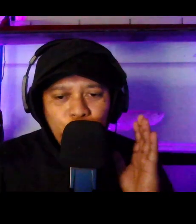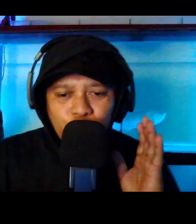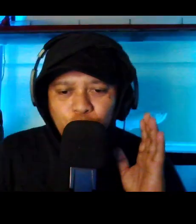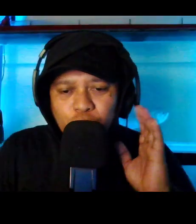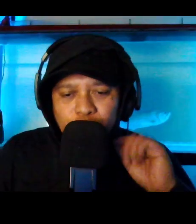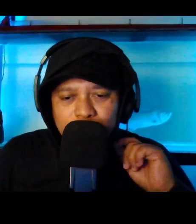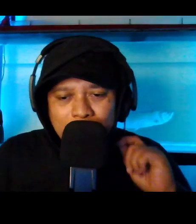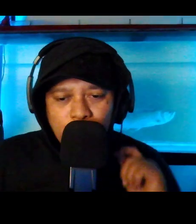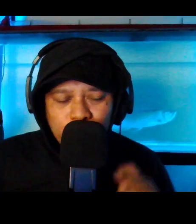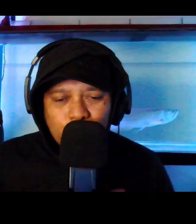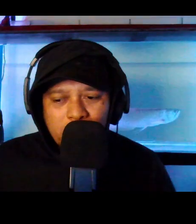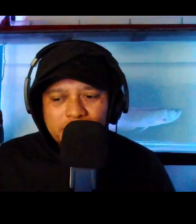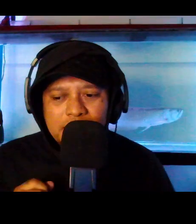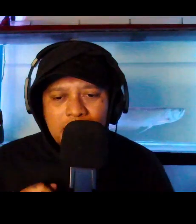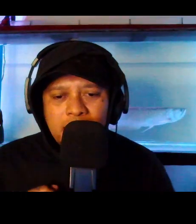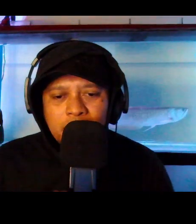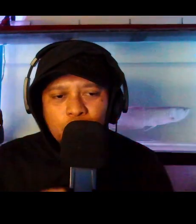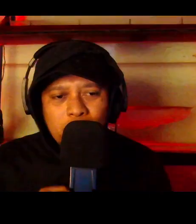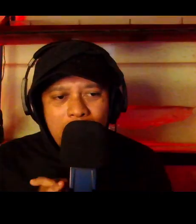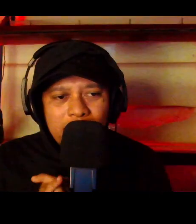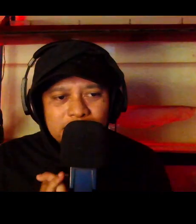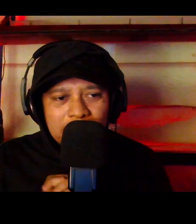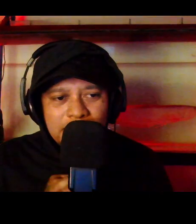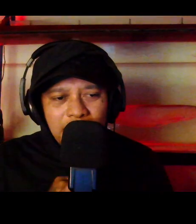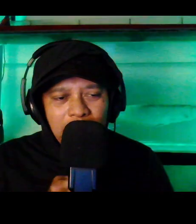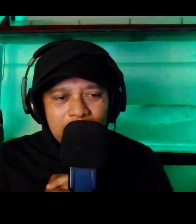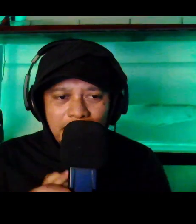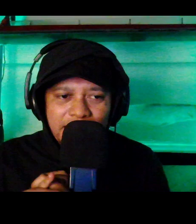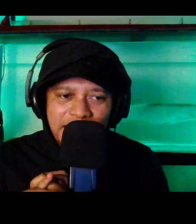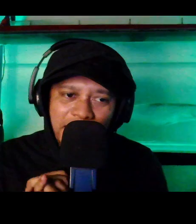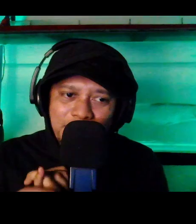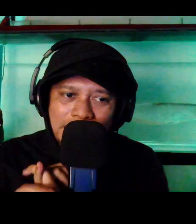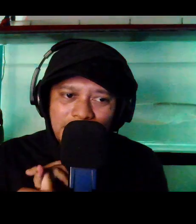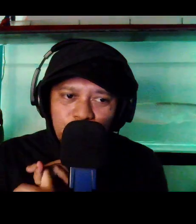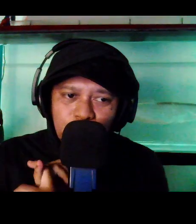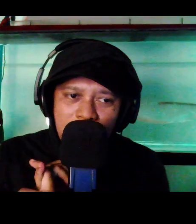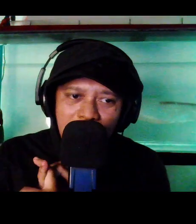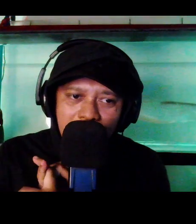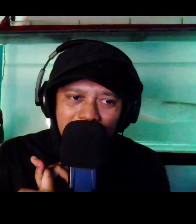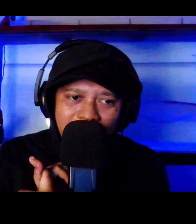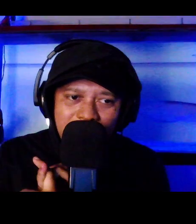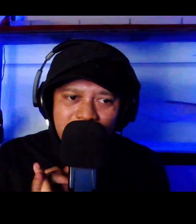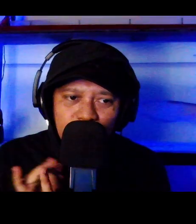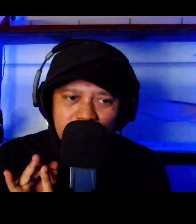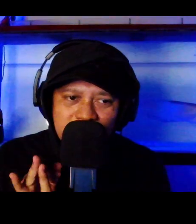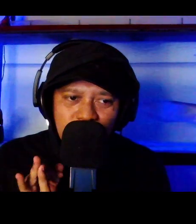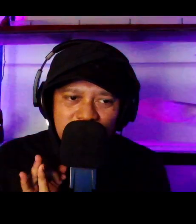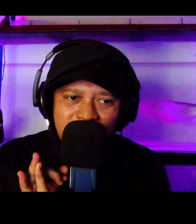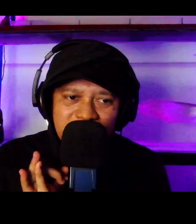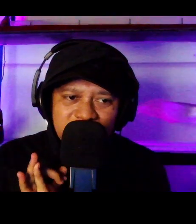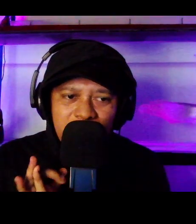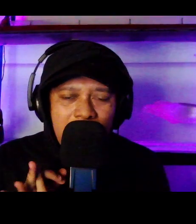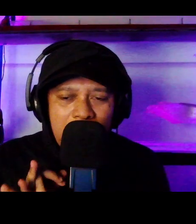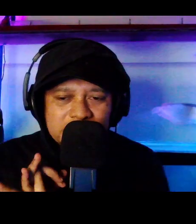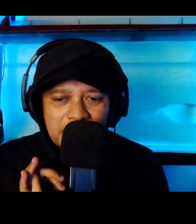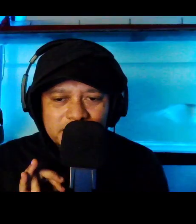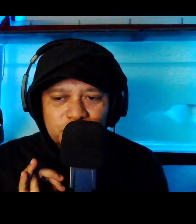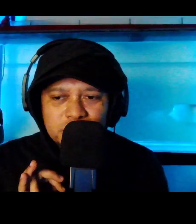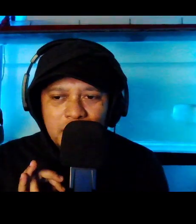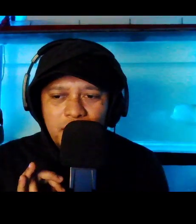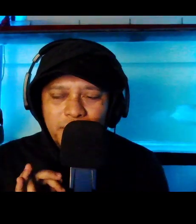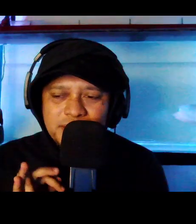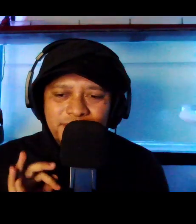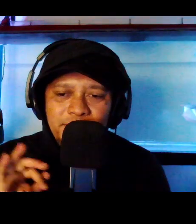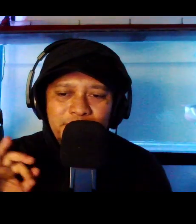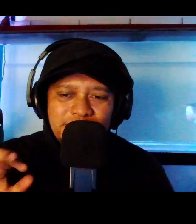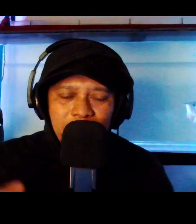Hahanapin ko yung napanood ko kanina kung bakit nakikiepal lang yung Amerika dito sa South China Sea at tsaka dito